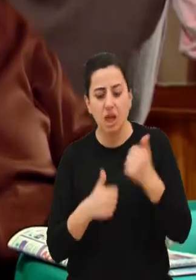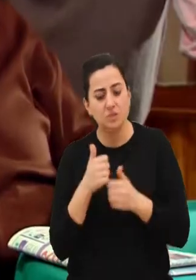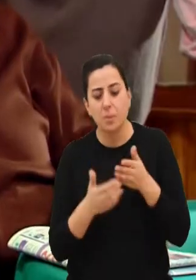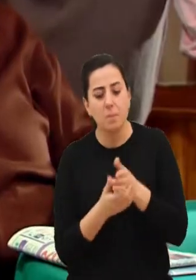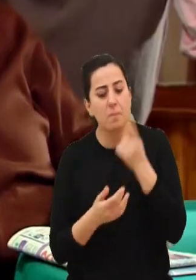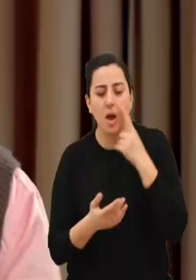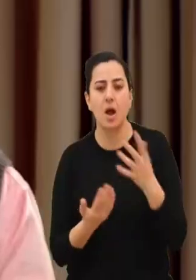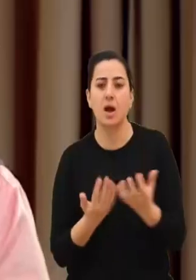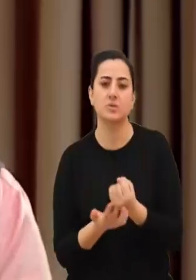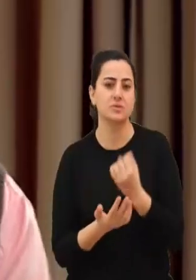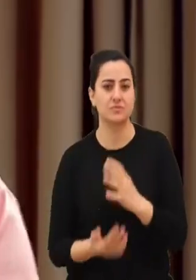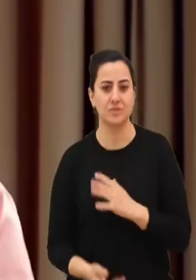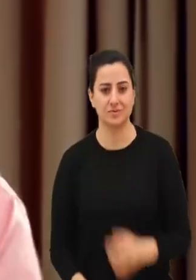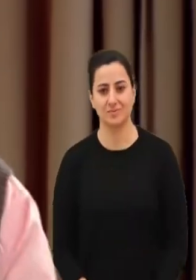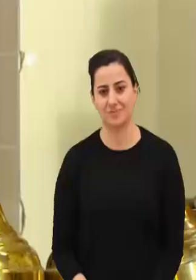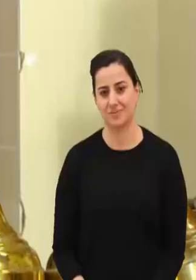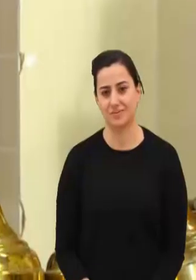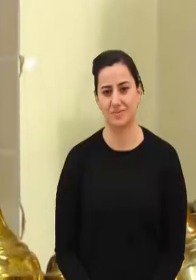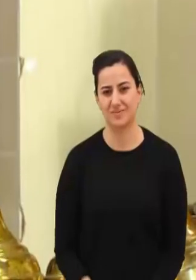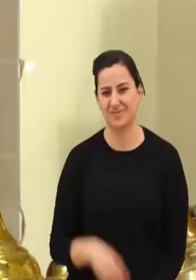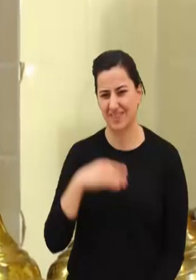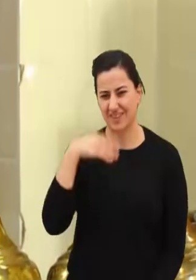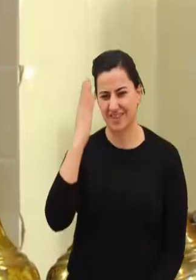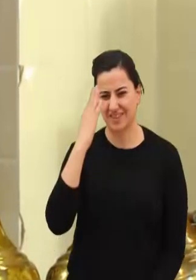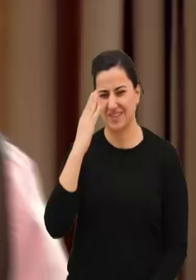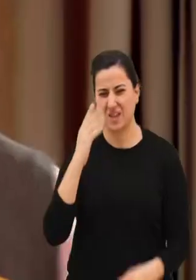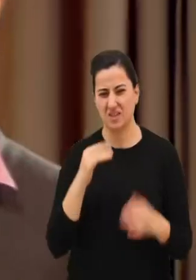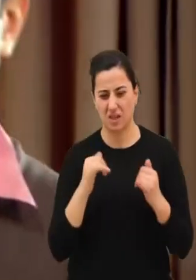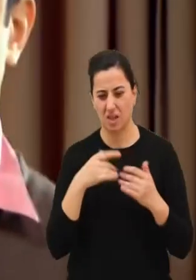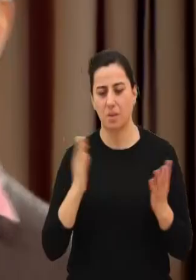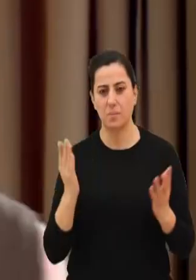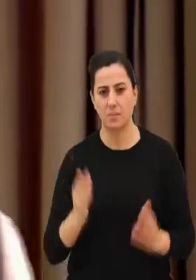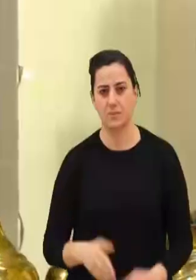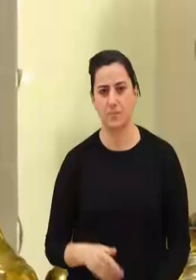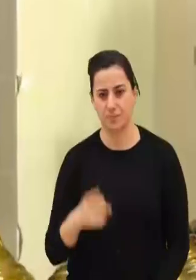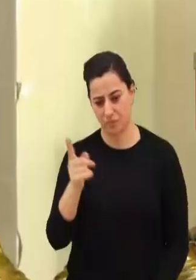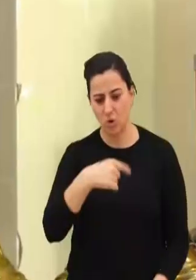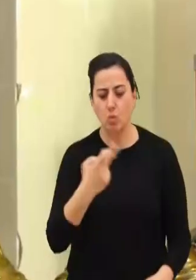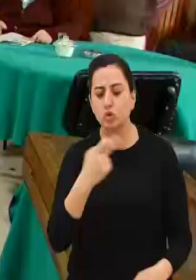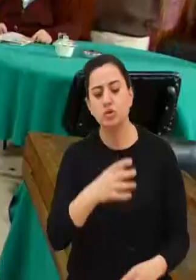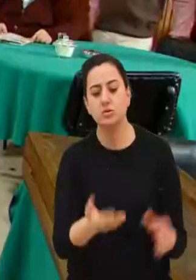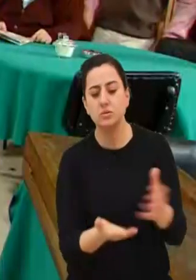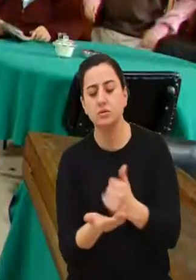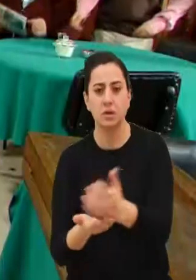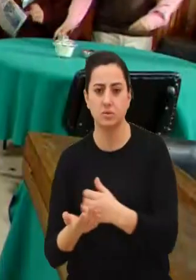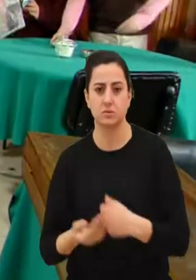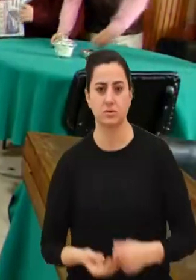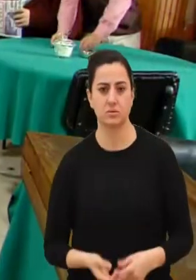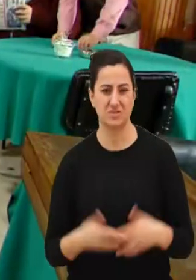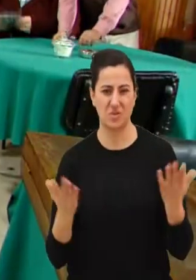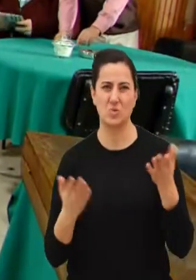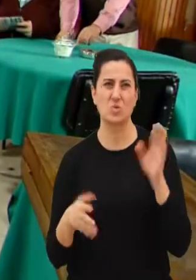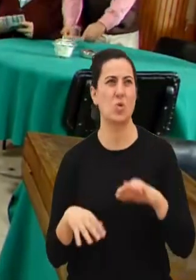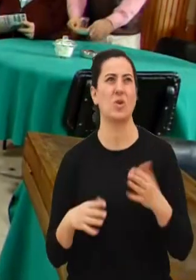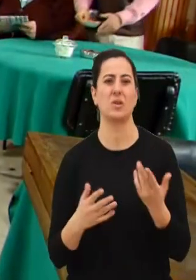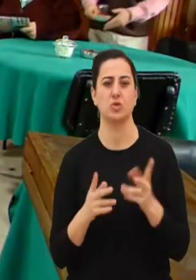oynayayım, oradan para kazanayım. Refik, beygir gibi gülüp durma. Boşları topla. Hadi. Allah Allah, sonra